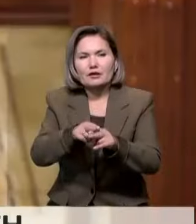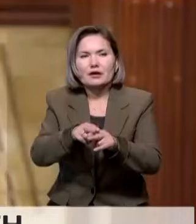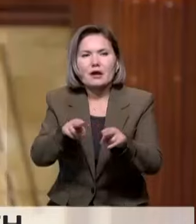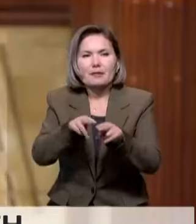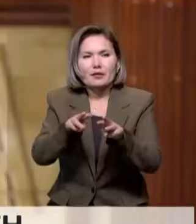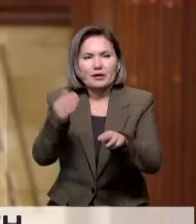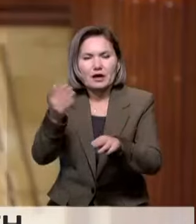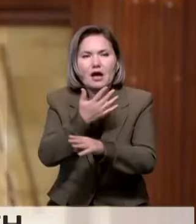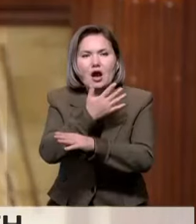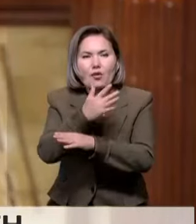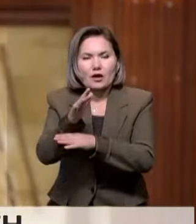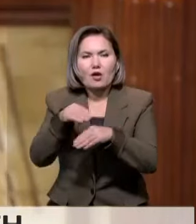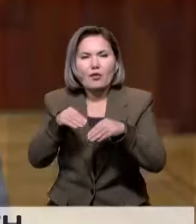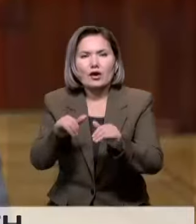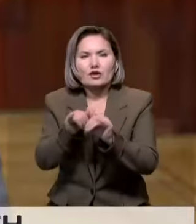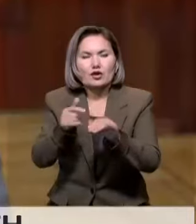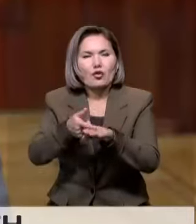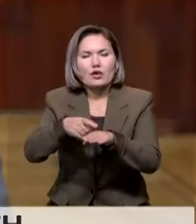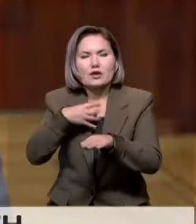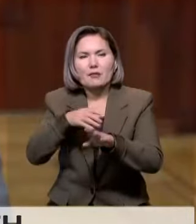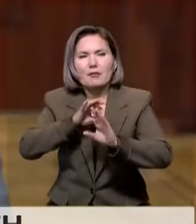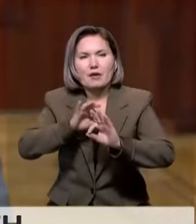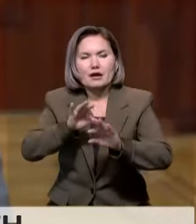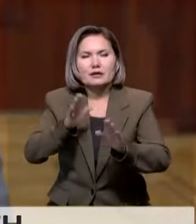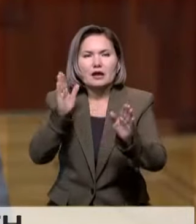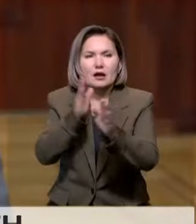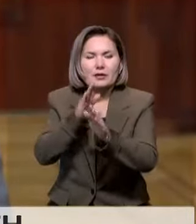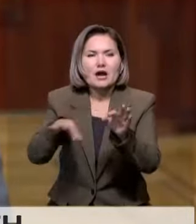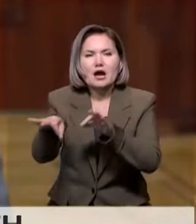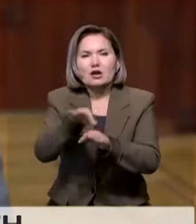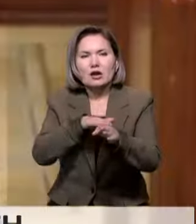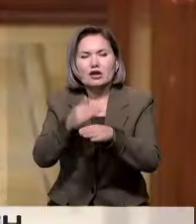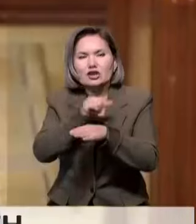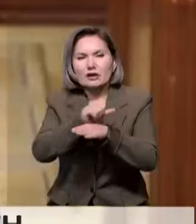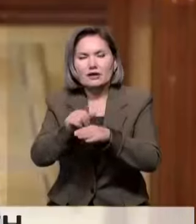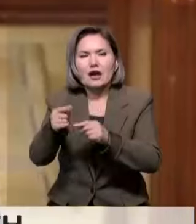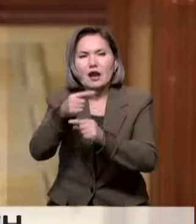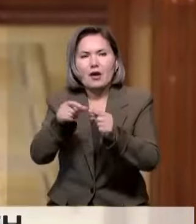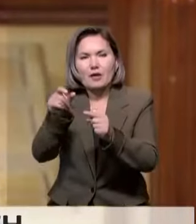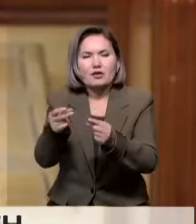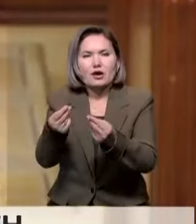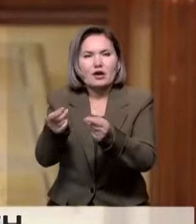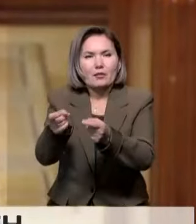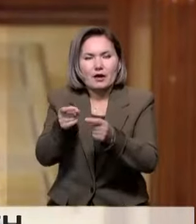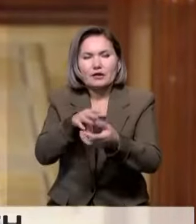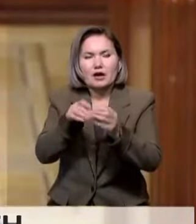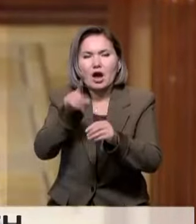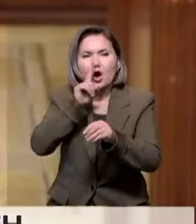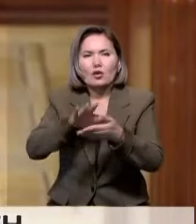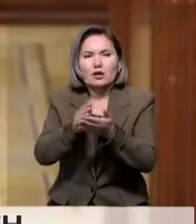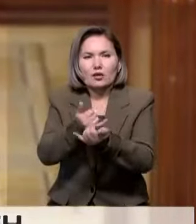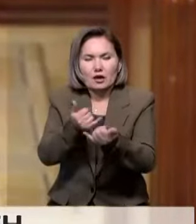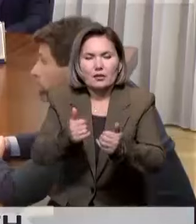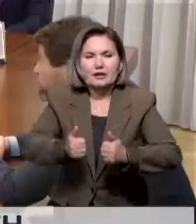Олжас Бектенов орман алқаптарының көбеюі өте маңызды екеніне тоқталып, экологиялық жобаларға шетелдік инвестицияларды тарту үшін қолайлы